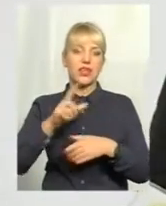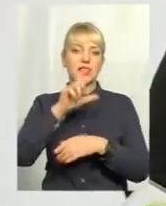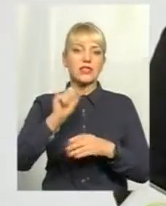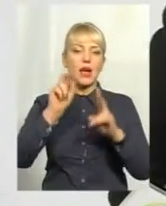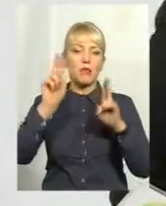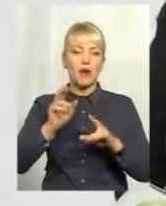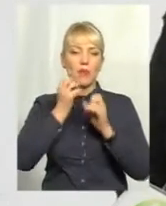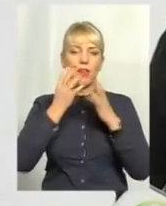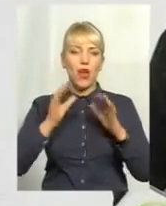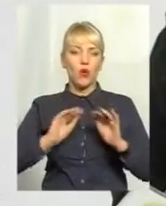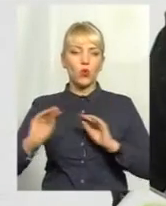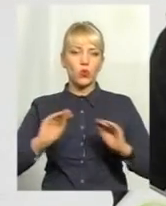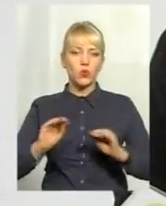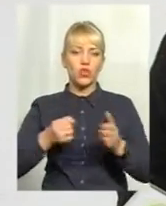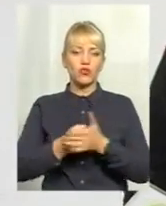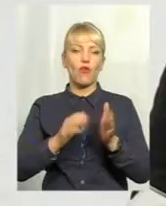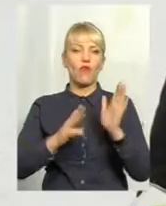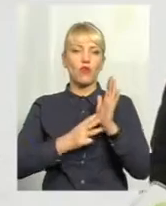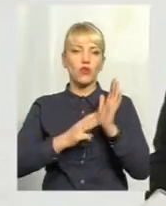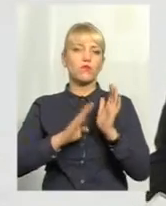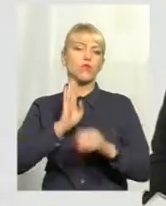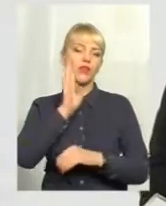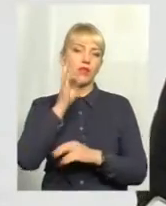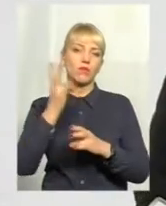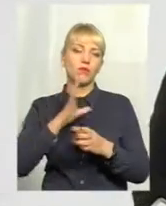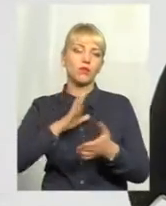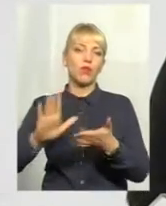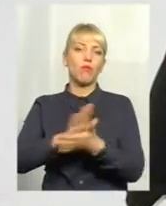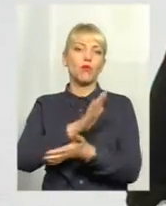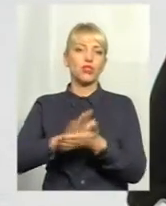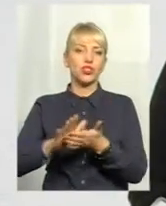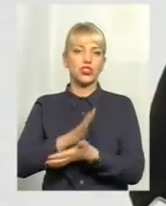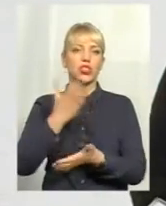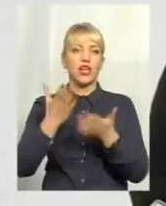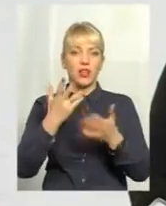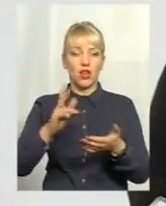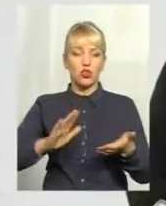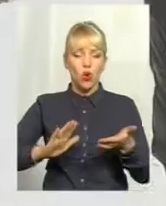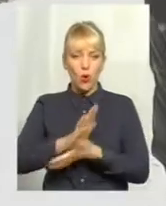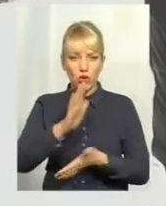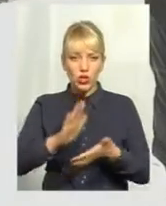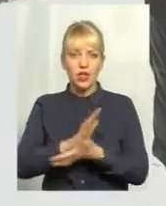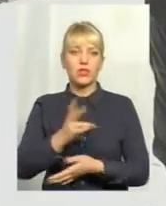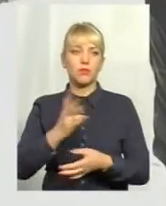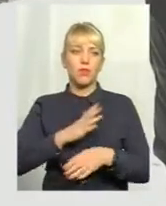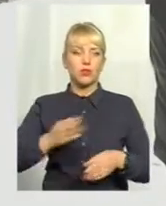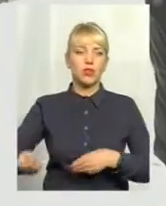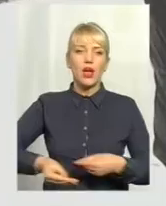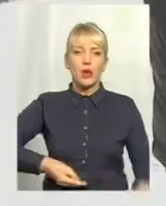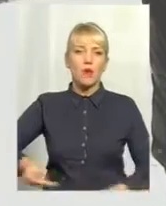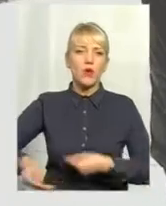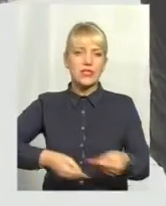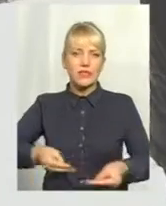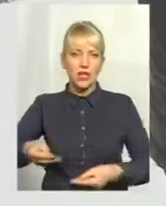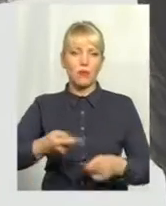правилами благоустрою до 8 години ранку має бути почищено і в разі ожеледиці посипано протижеледними засобами. І